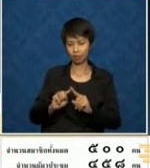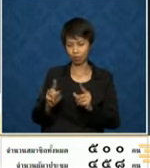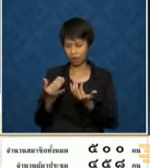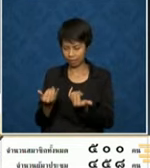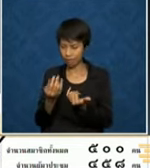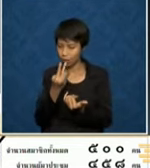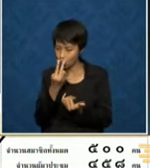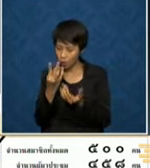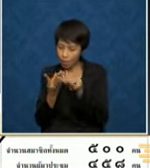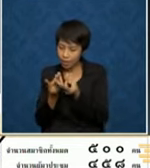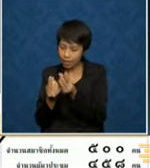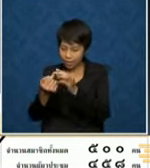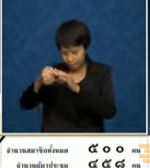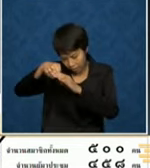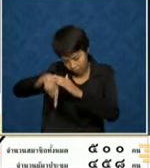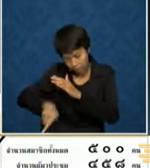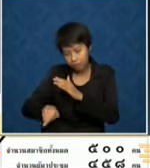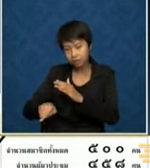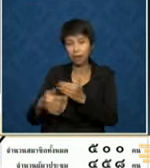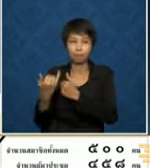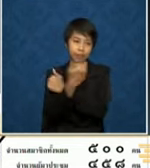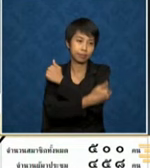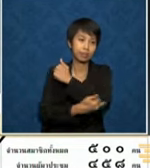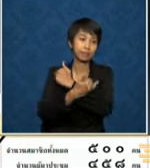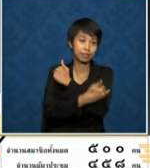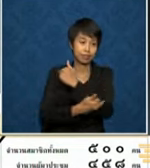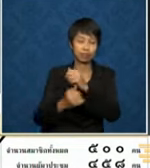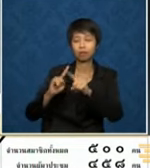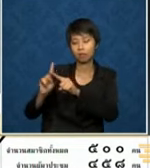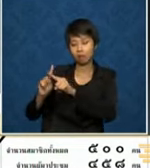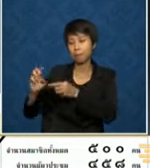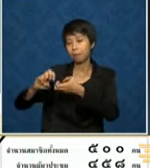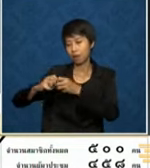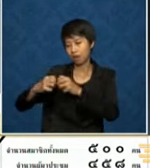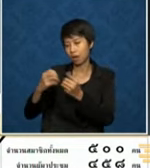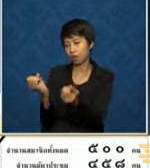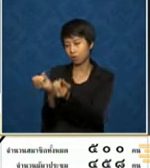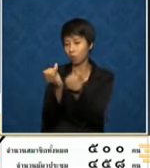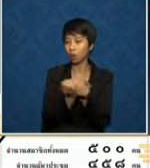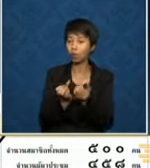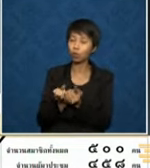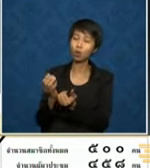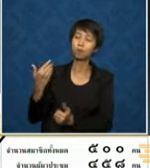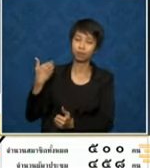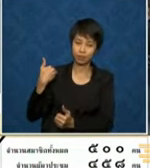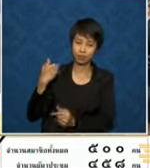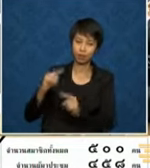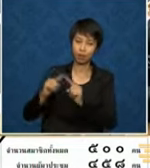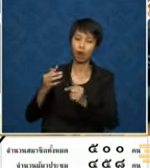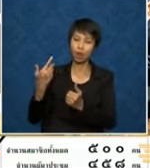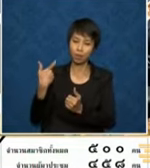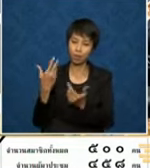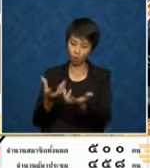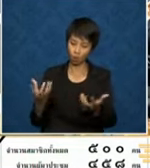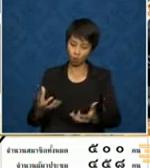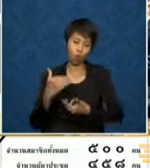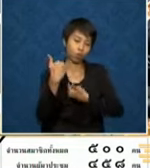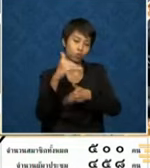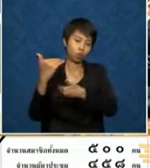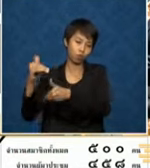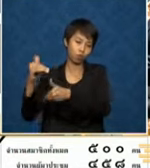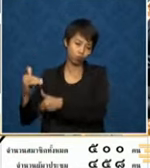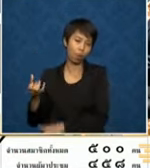บว่าประเทศอื่นๆเนี่ยที่ก็เจอกับปัญหาเศรษฐกิจชะลอตัวเช่นเดียวกันเนี่ยก็มีเพอร์ฟอร์แมนซ์หรือว่าส่งออกได้ตก